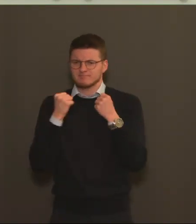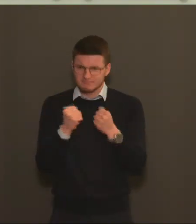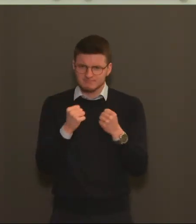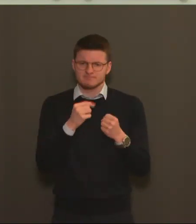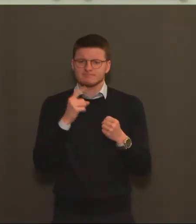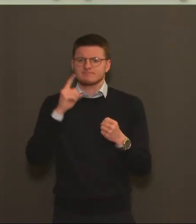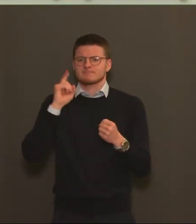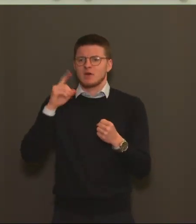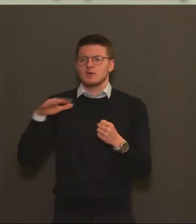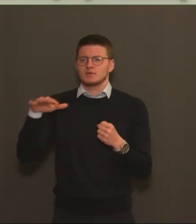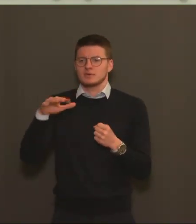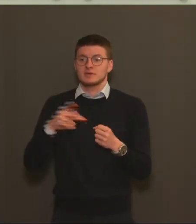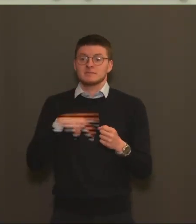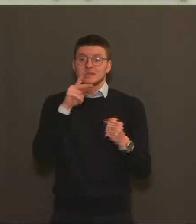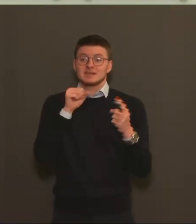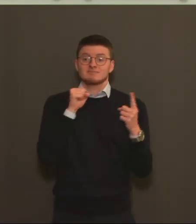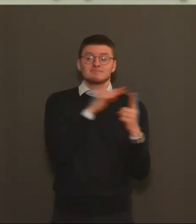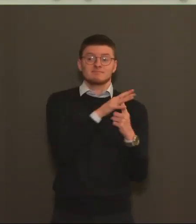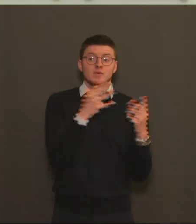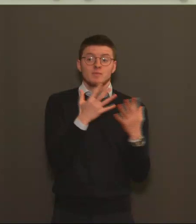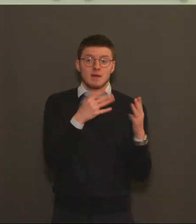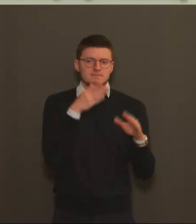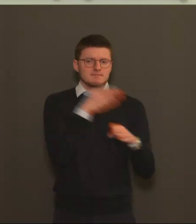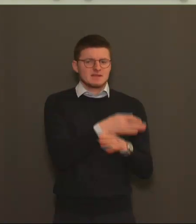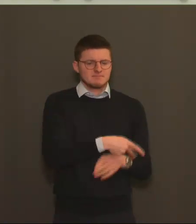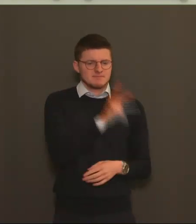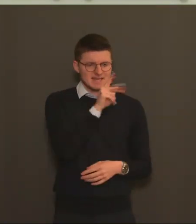gekende besmettingen vinden dus in een binnenomgeving plaats.